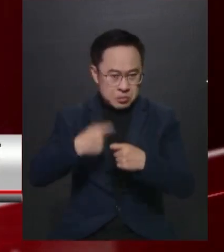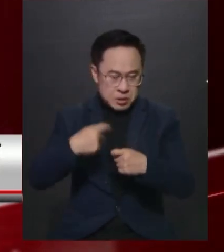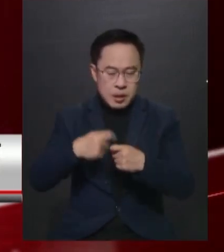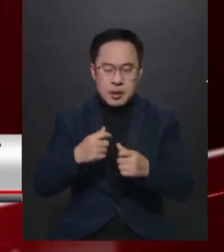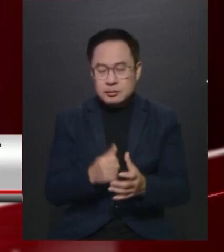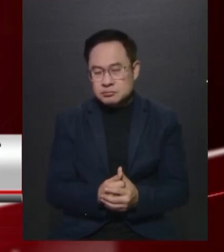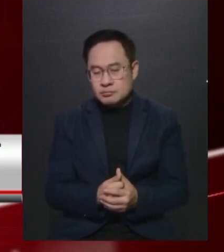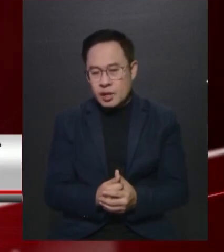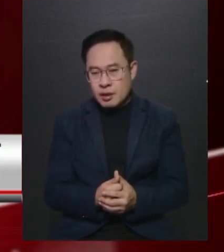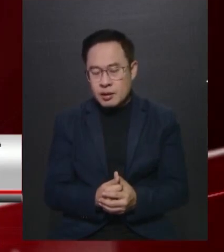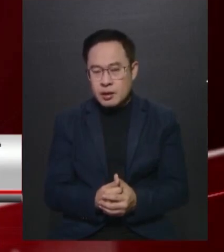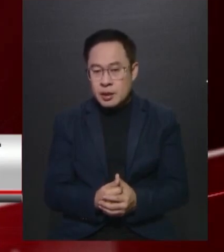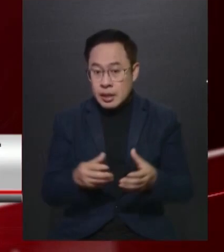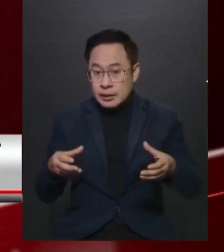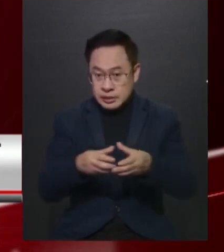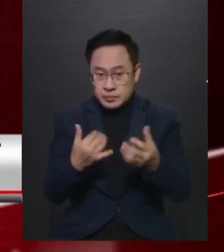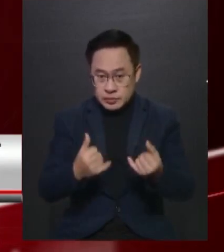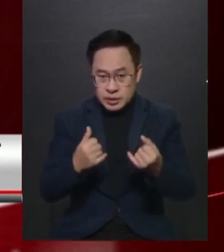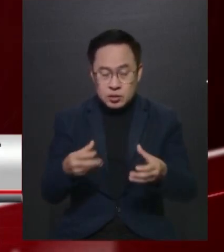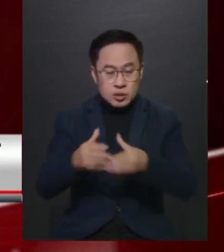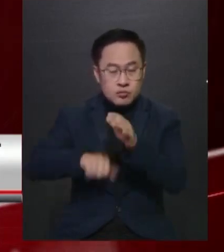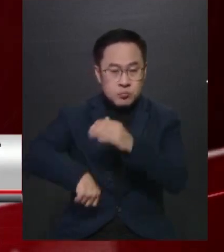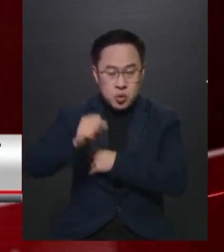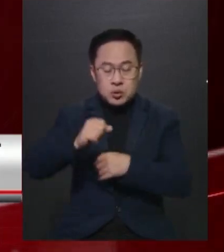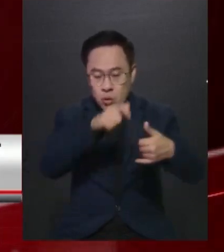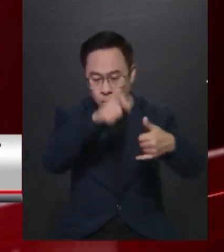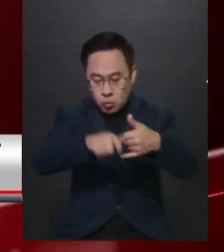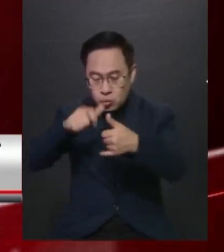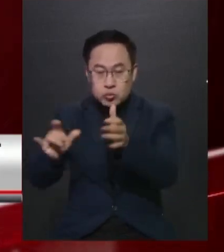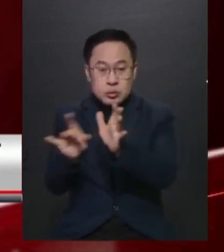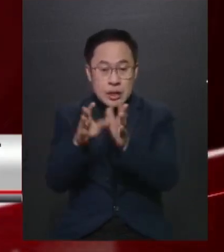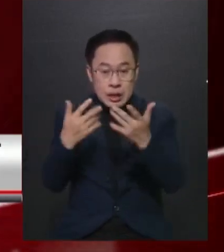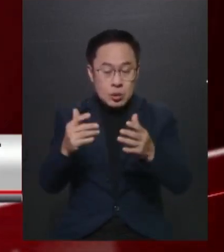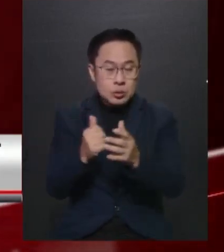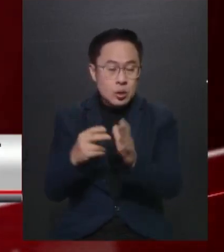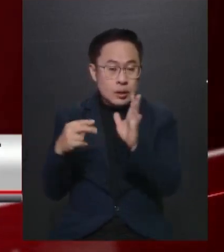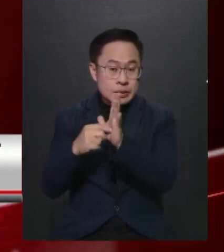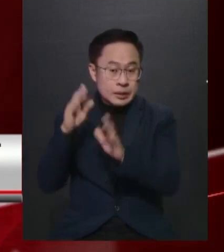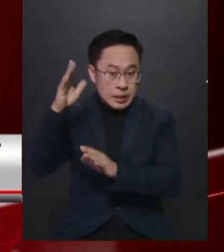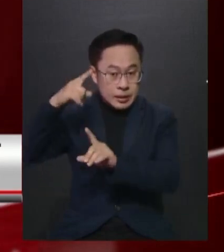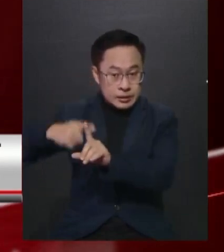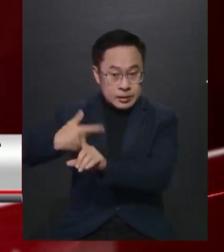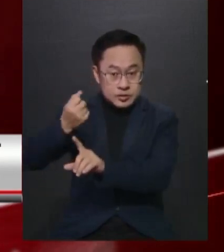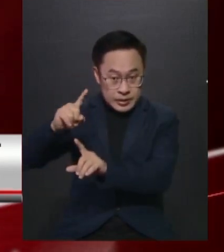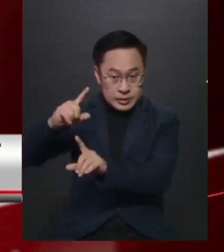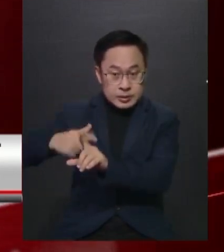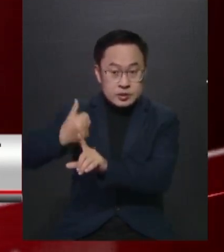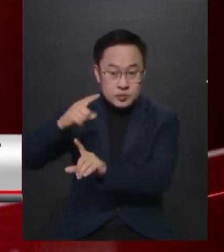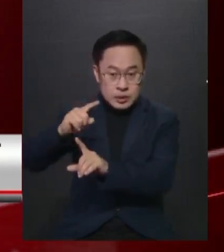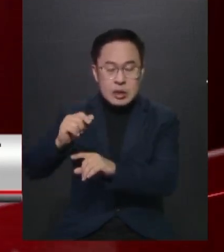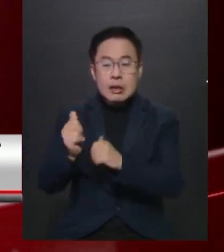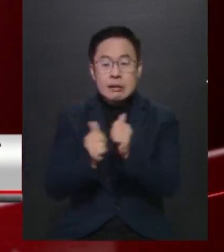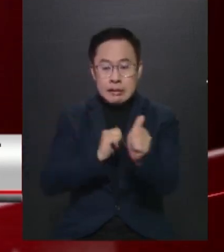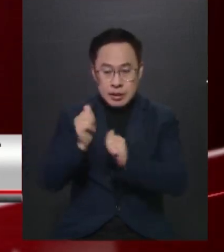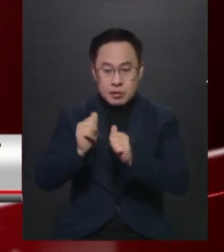ช่ อันนี้เกมนี้อาจจะเป็นการลองทีมลองผู้เล่นครั้งสุดท้ายแล้วเพราะว่าเกมต่อไปคือ เมเจอร์ทัวร์นาเมนต์แล ้ วมันต้องจัดเต็มแล้ว แ